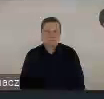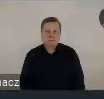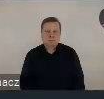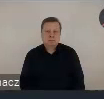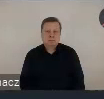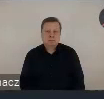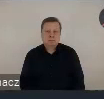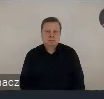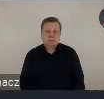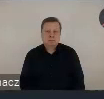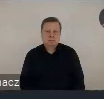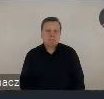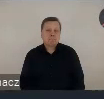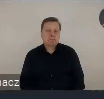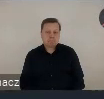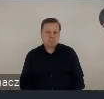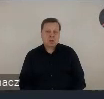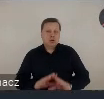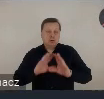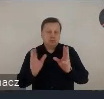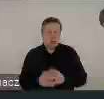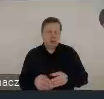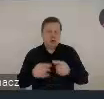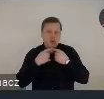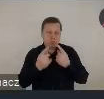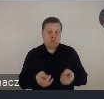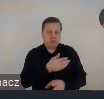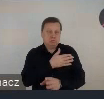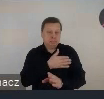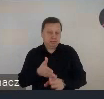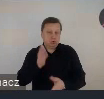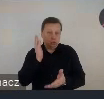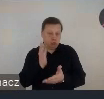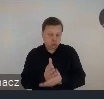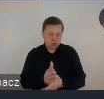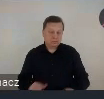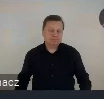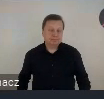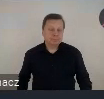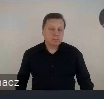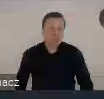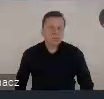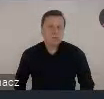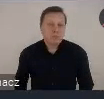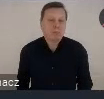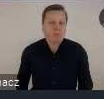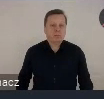Natomiast to wszystko, co mówiłem, to dotyczyło przypadków, kiedy w